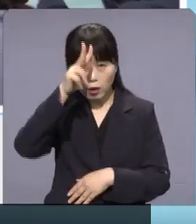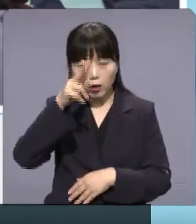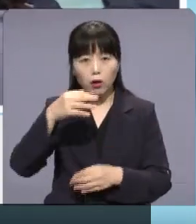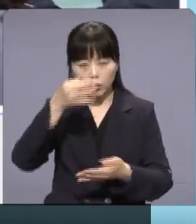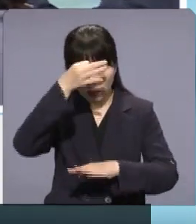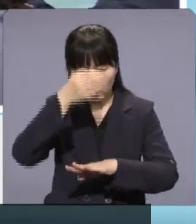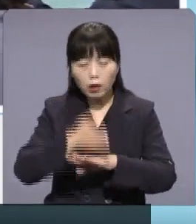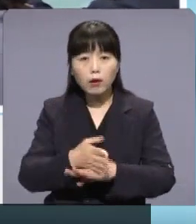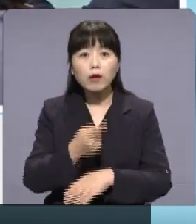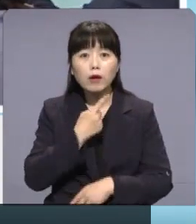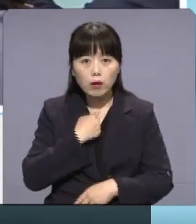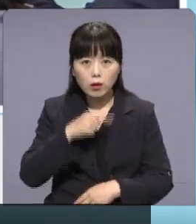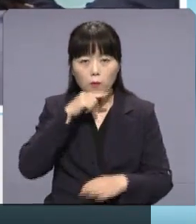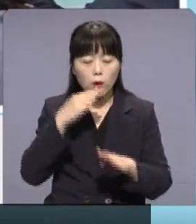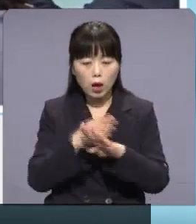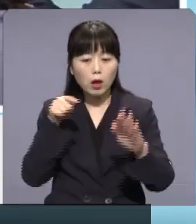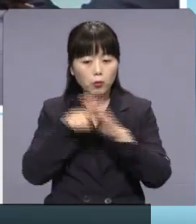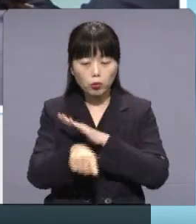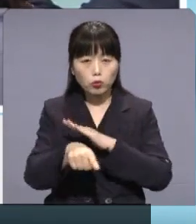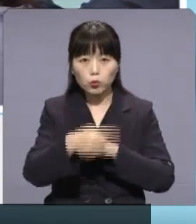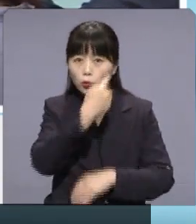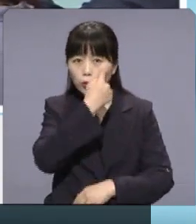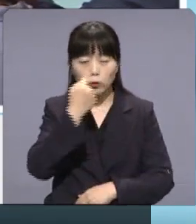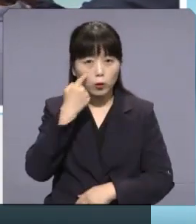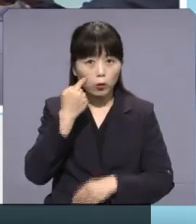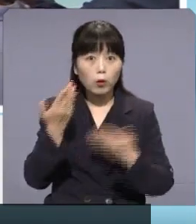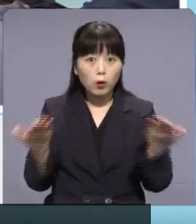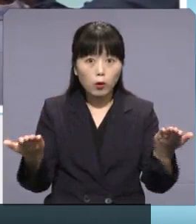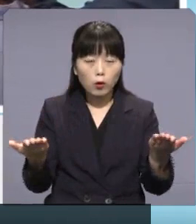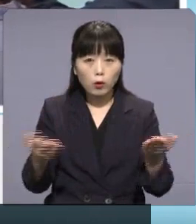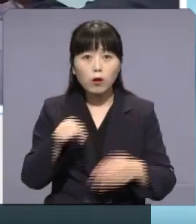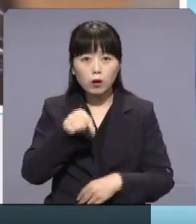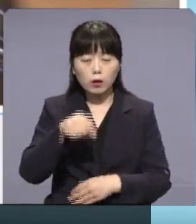사과했잖아요. 월북이라고 단정할 만한 증거를 확보하지